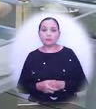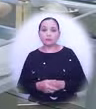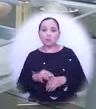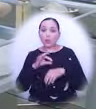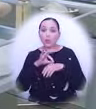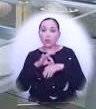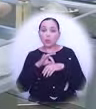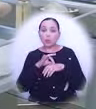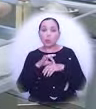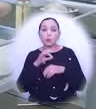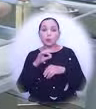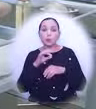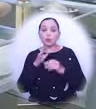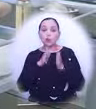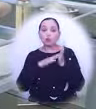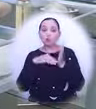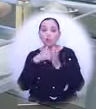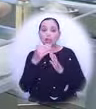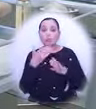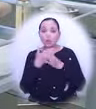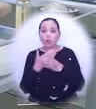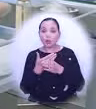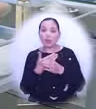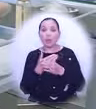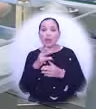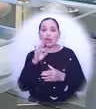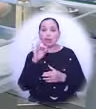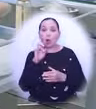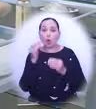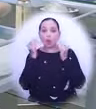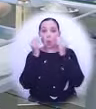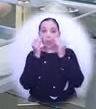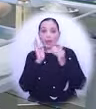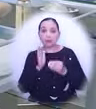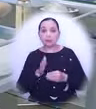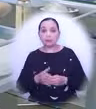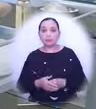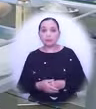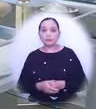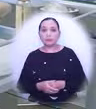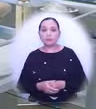Yuz cho'tkasi yordamida niqob qo'yiladi.